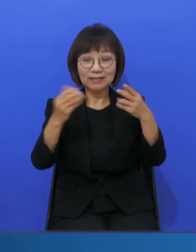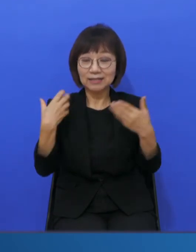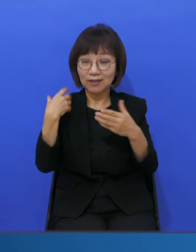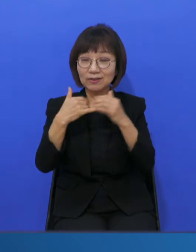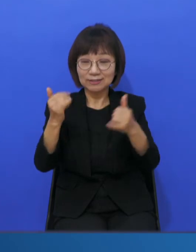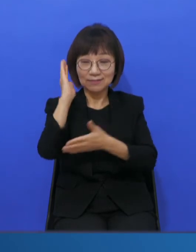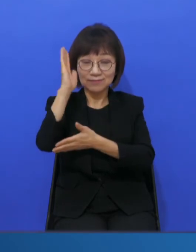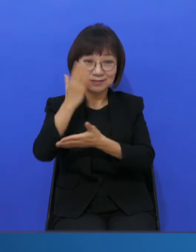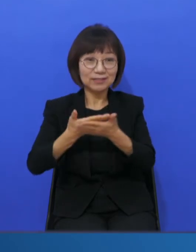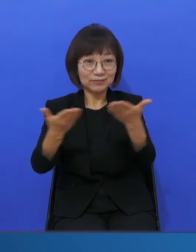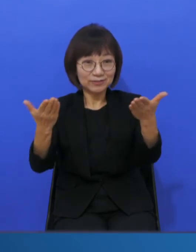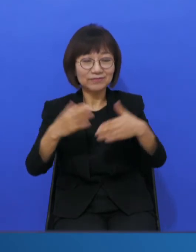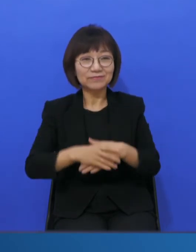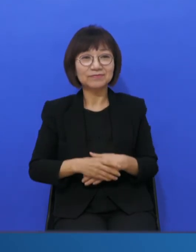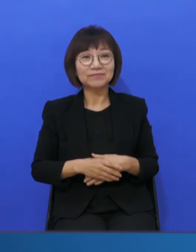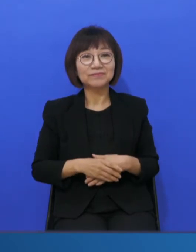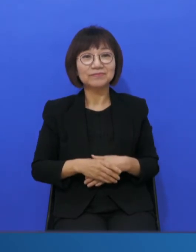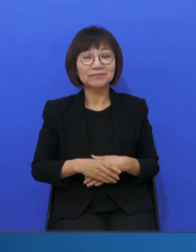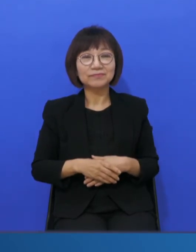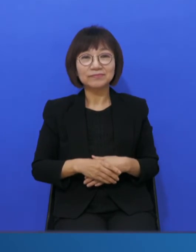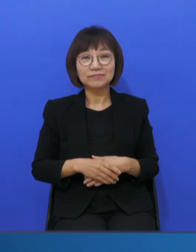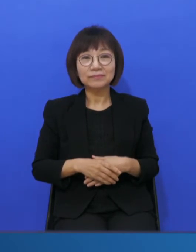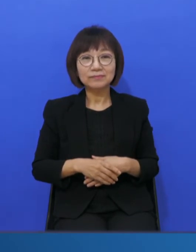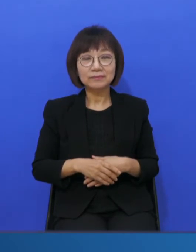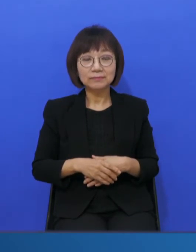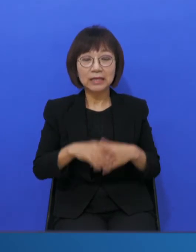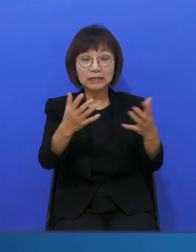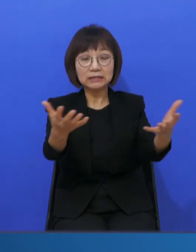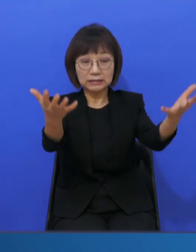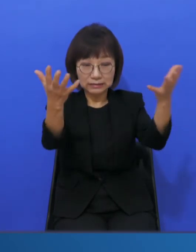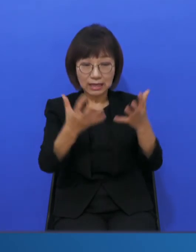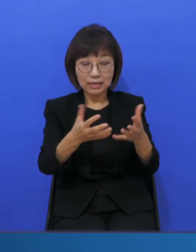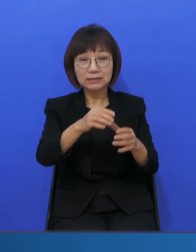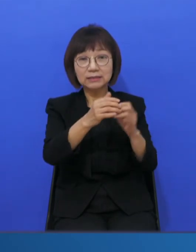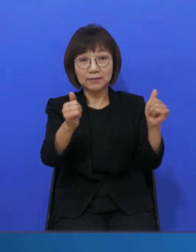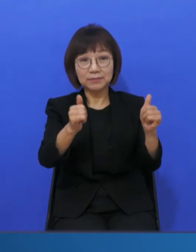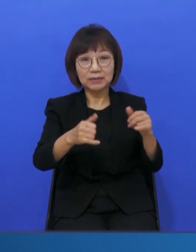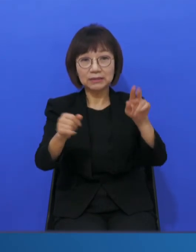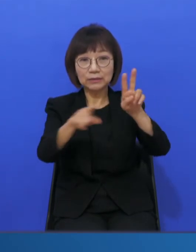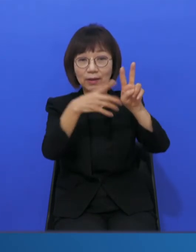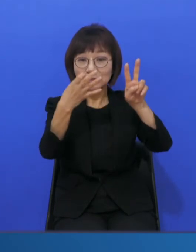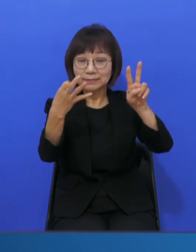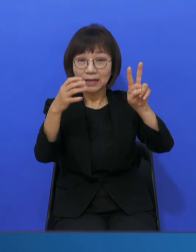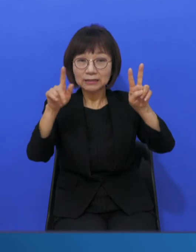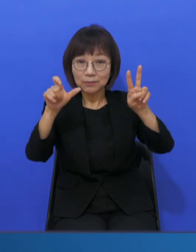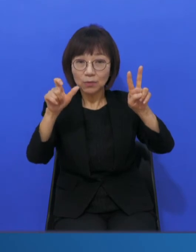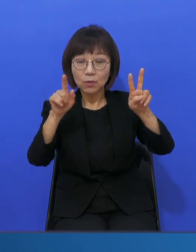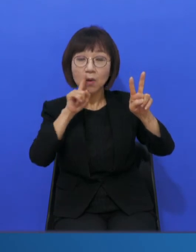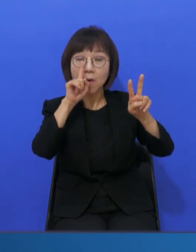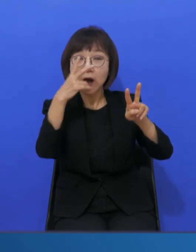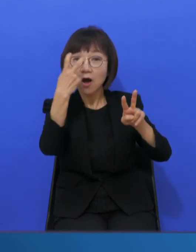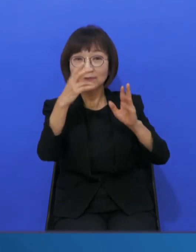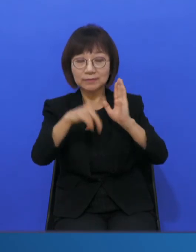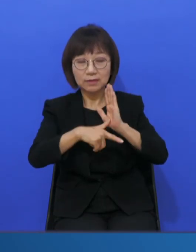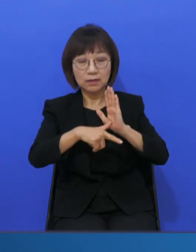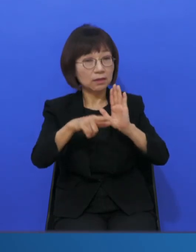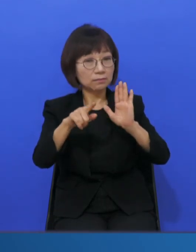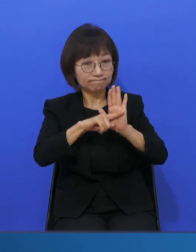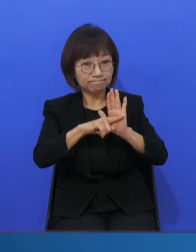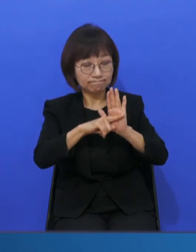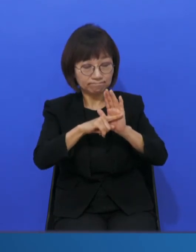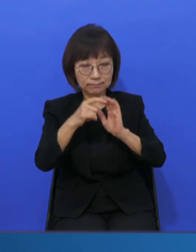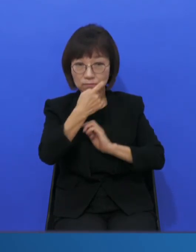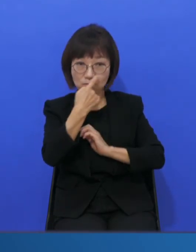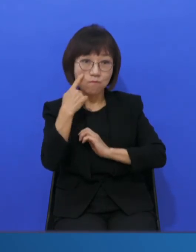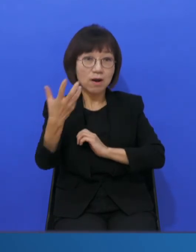사역자 메시지가 이어집니다. 현장 참가자는 2월 14일 또는 15일 PCR 검사에서 음성 확인을